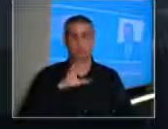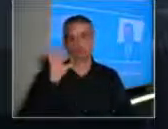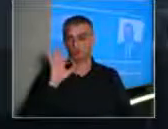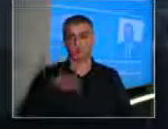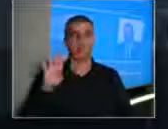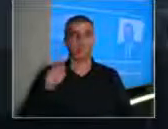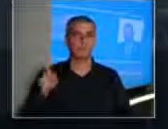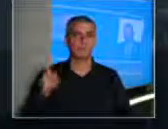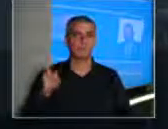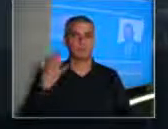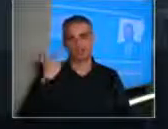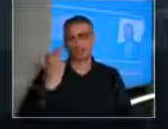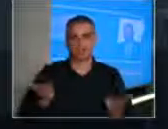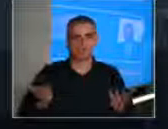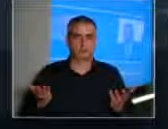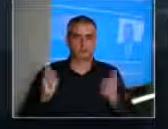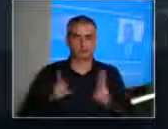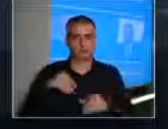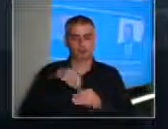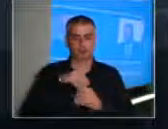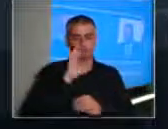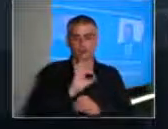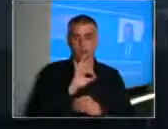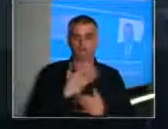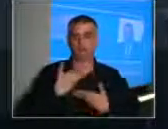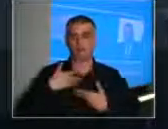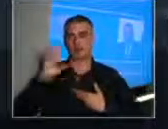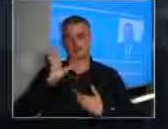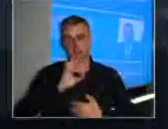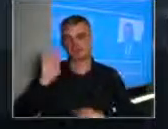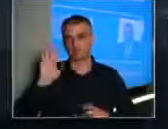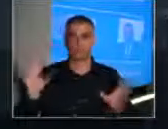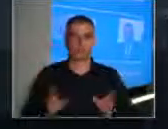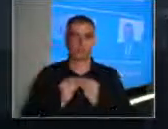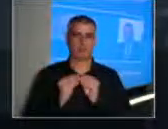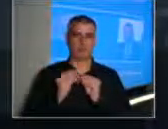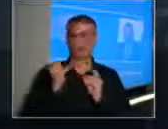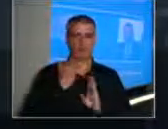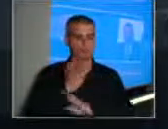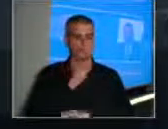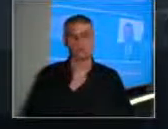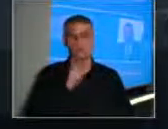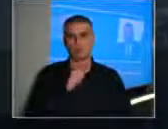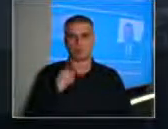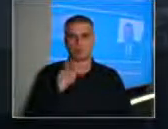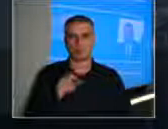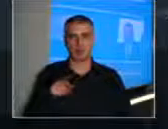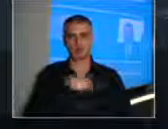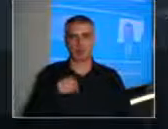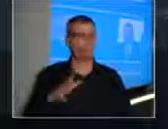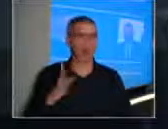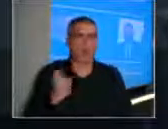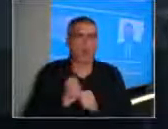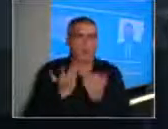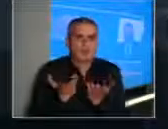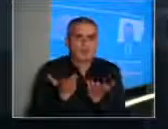וגם את ביבי, הייתה לה פה אפשרות להצביע ש"ס ולקבל גם את ש"ס וגם את ביבי. הוא פונה אליהם, הוא פונה אליהם. למה אתה עושה